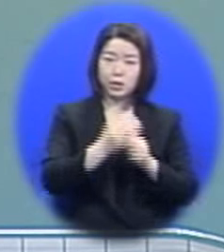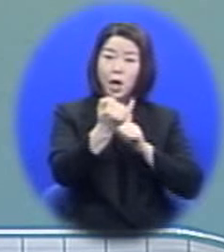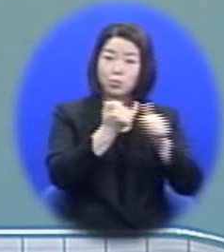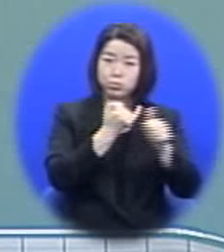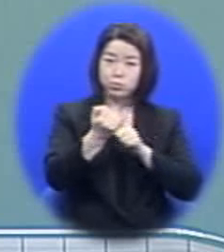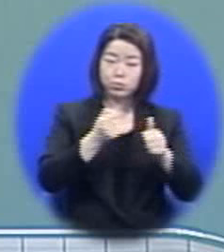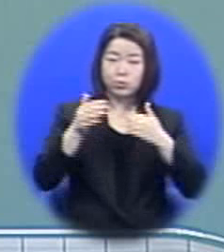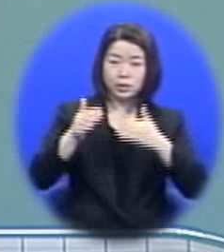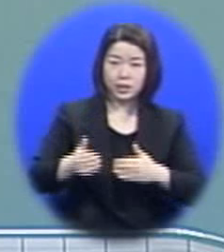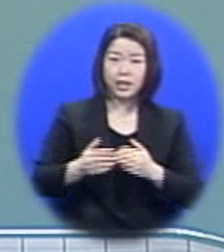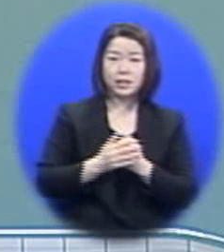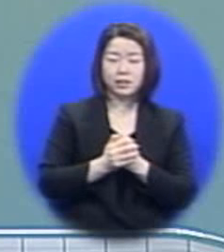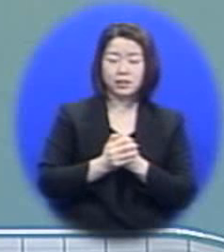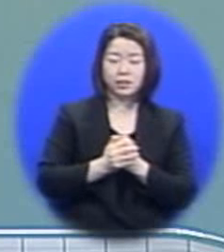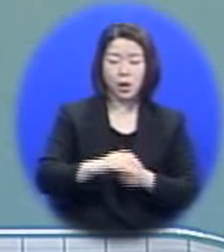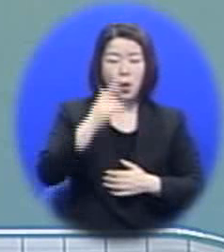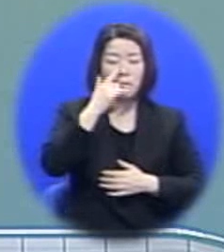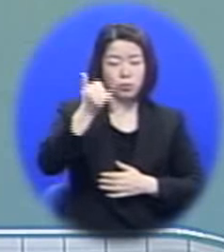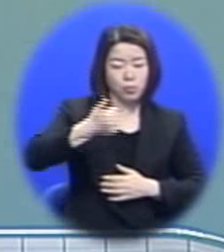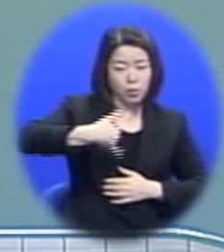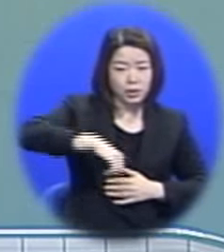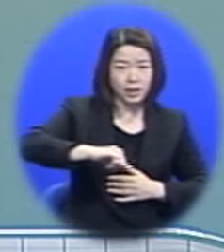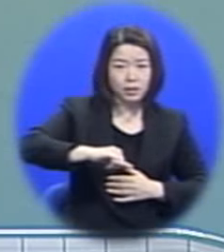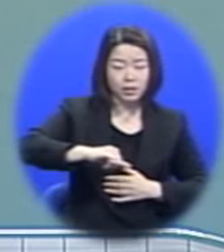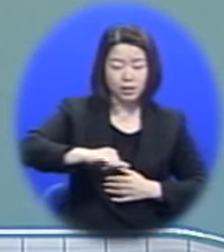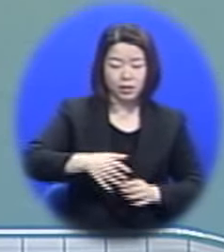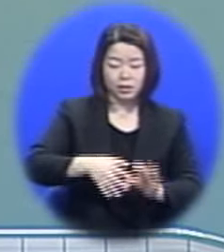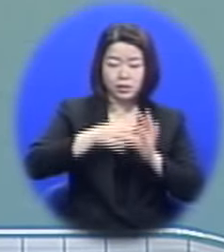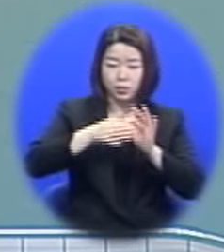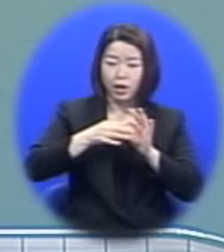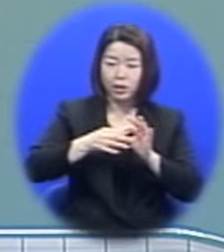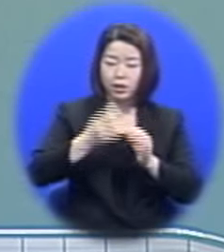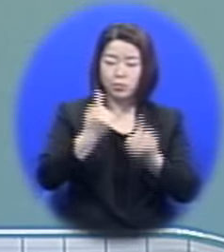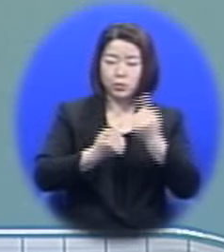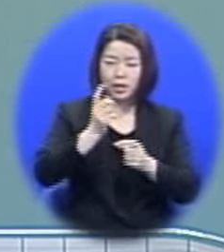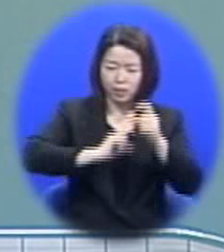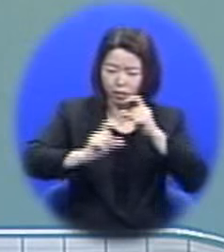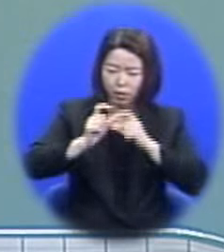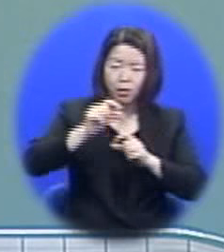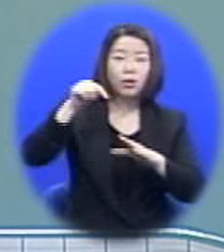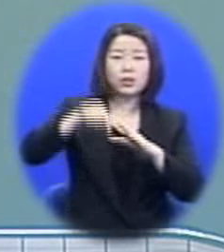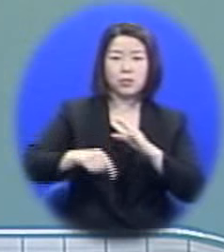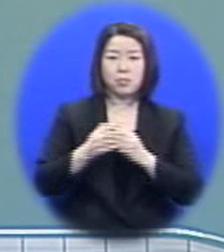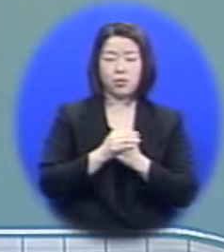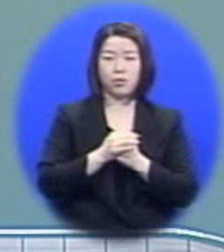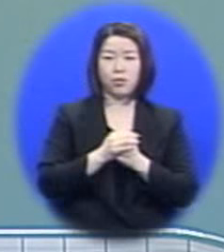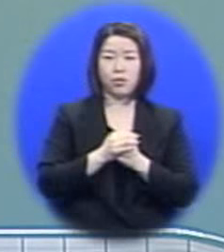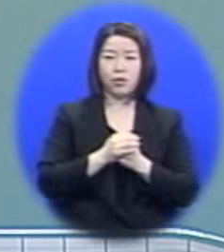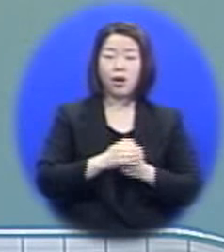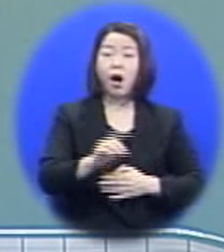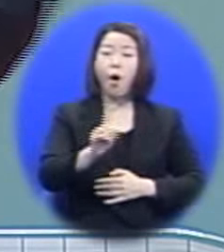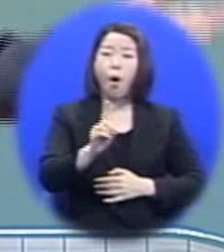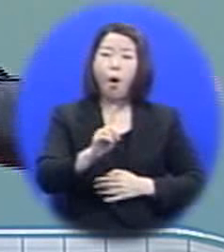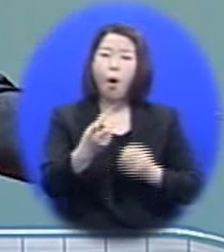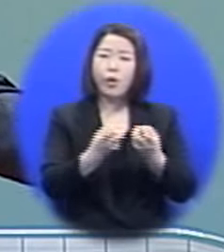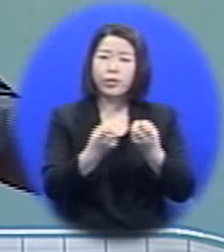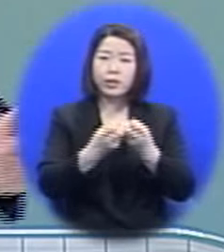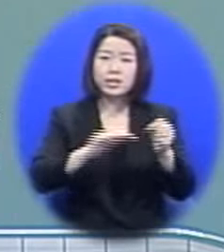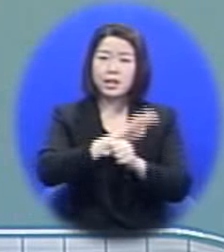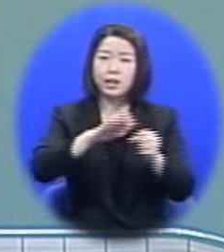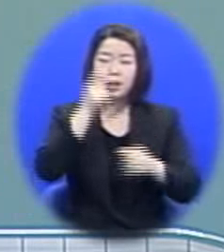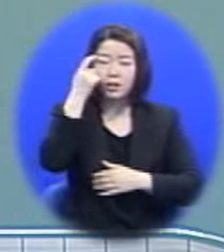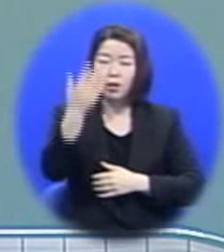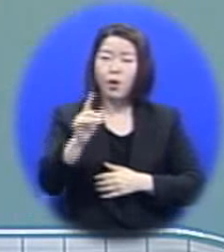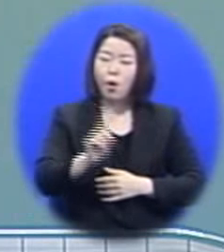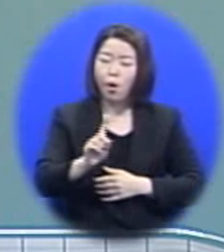사이는 부모 자녀 사이가 봤다 더 깊까요? 아니 어떻게 사랑하라는 거예요? 어떻게 순종하라는